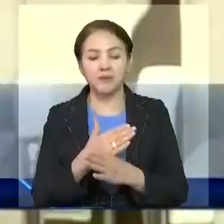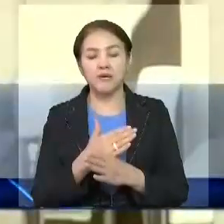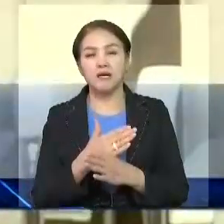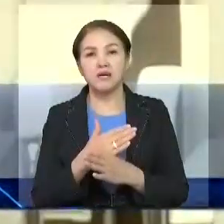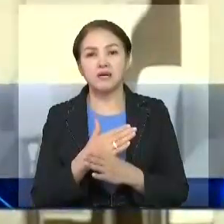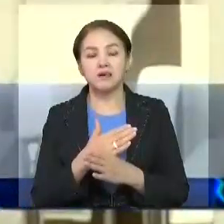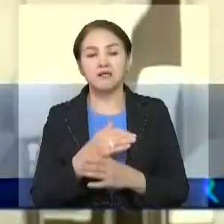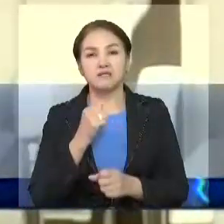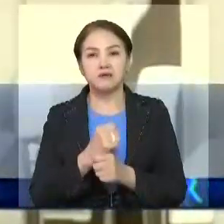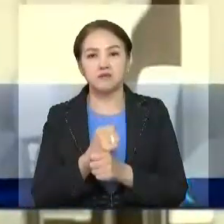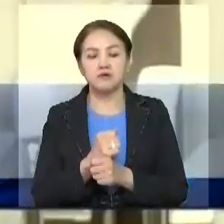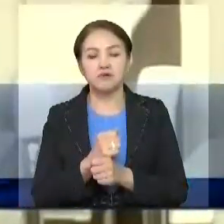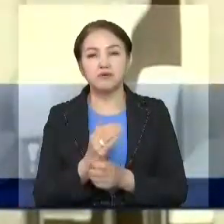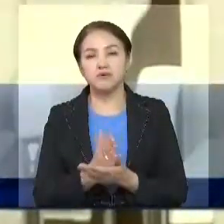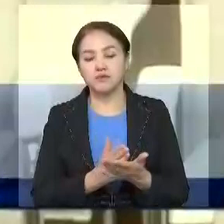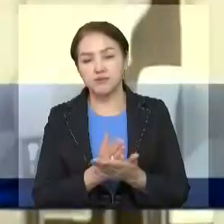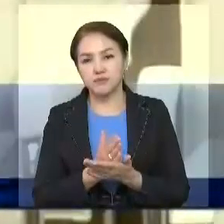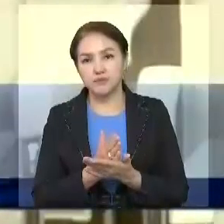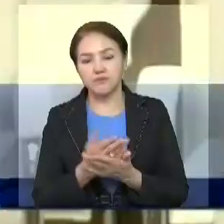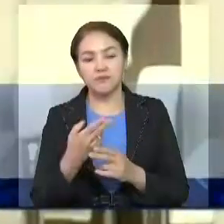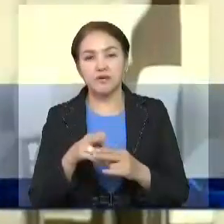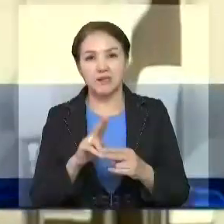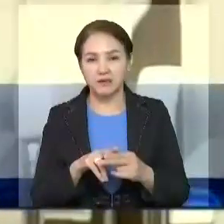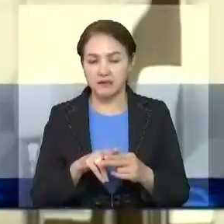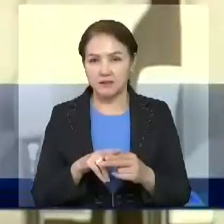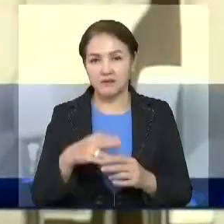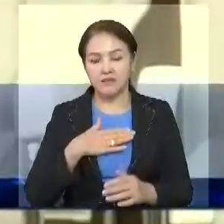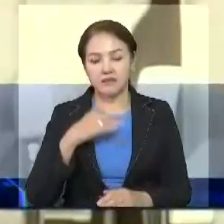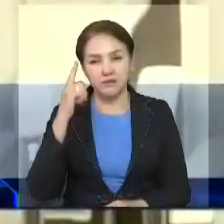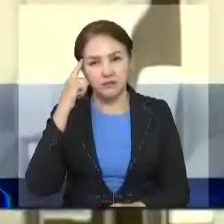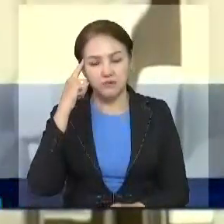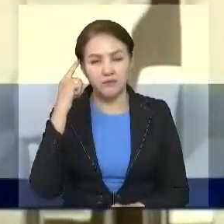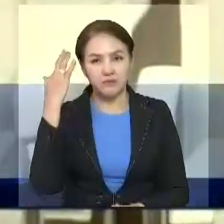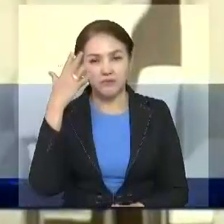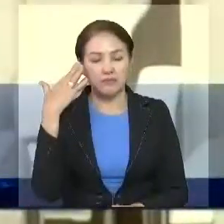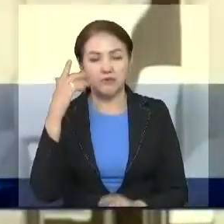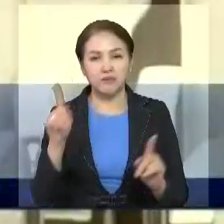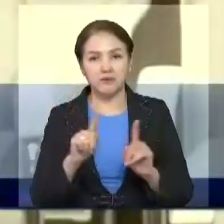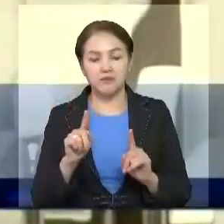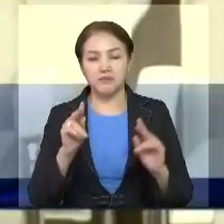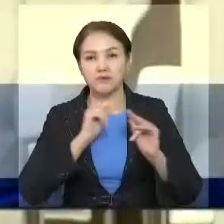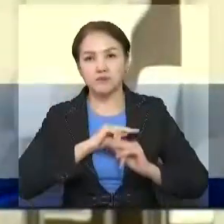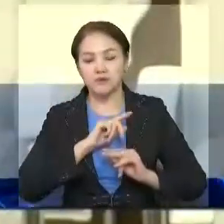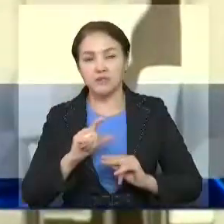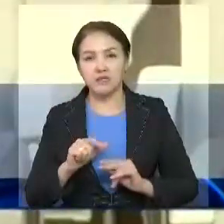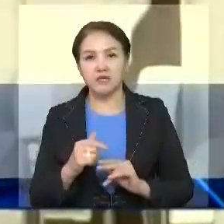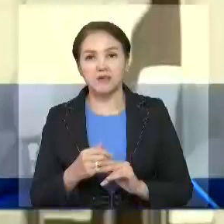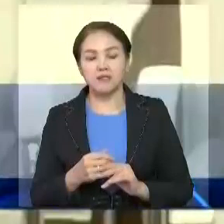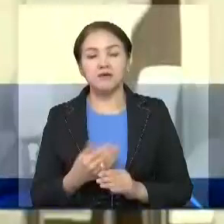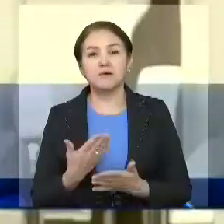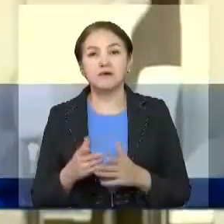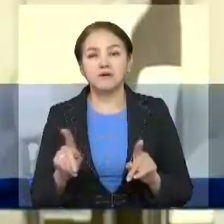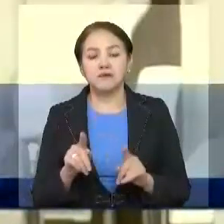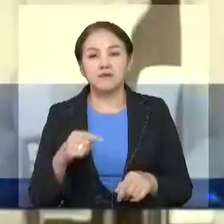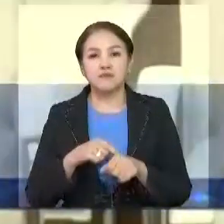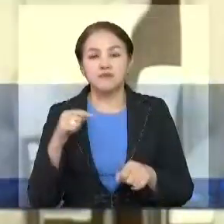помогать, делать условия. Поэтому, я думаю, коллеги правы, что они